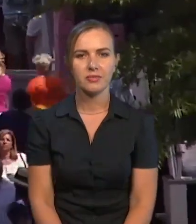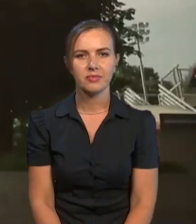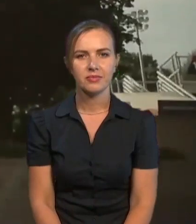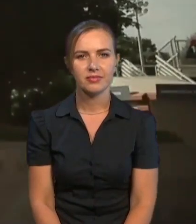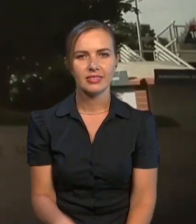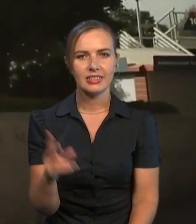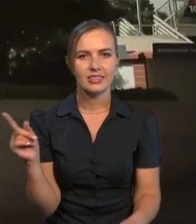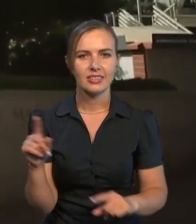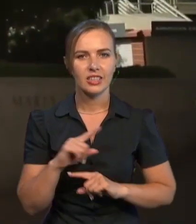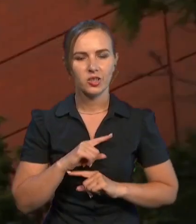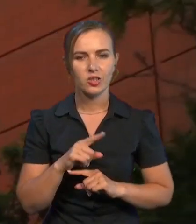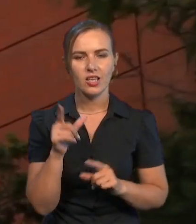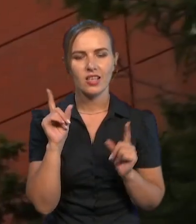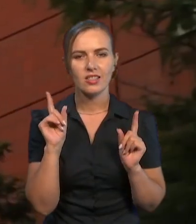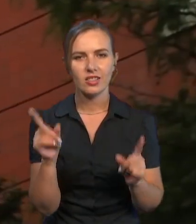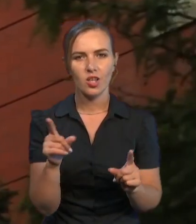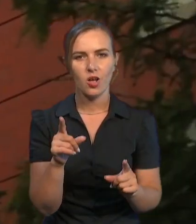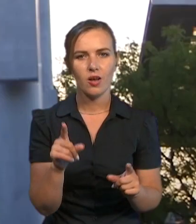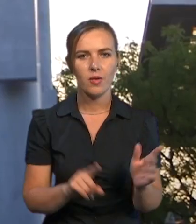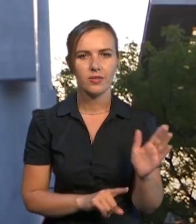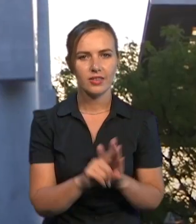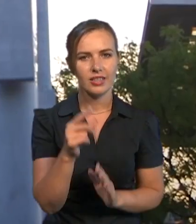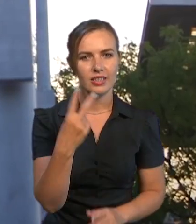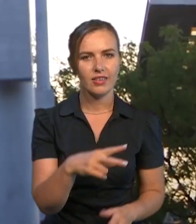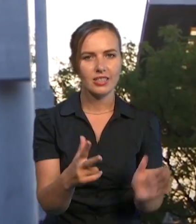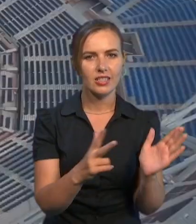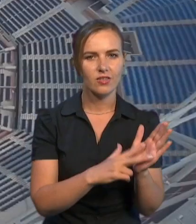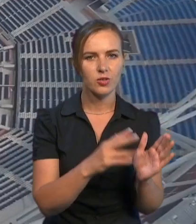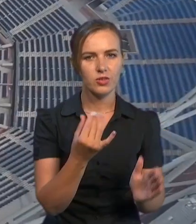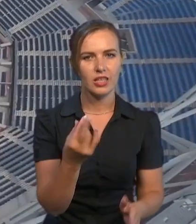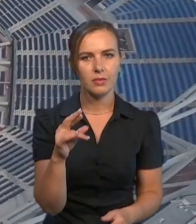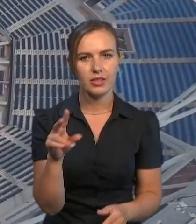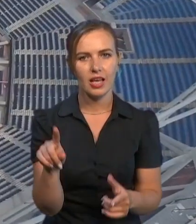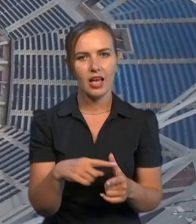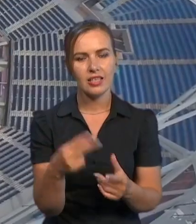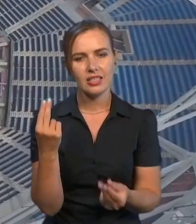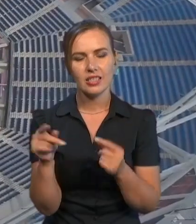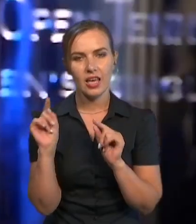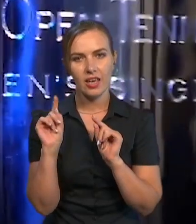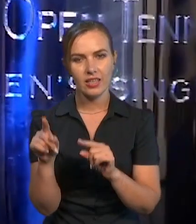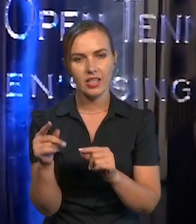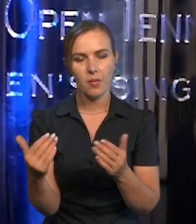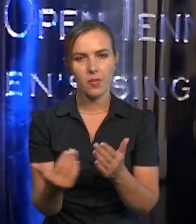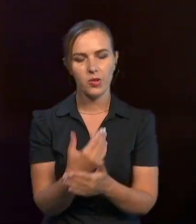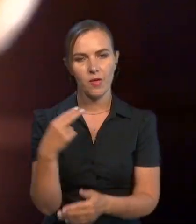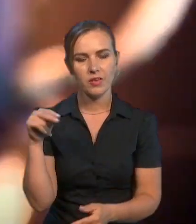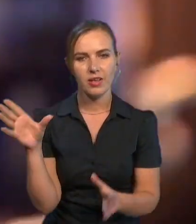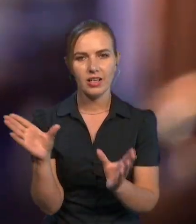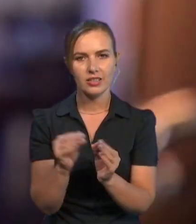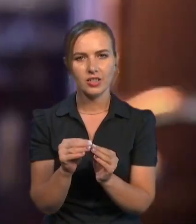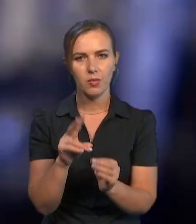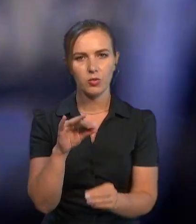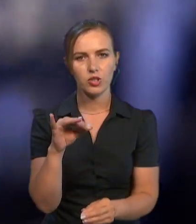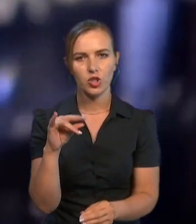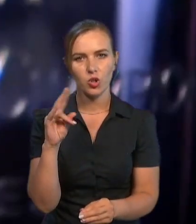Заключний гренслем сезону US Open стартує 28 серпня. Чи зіграють і там неоспечені чемпіони разом Людмила Кіченок